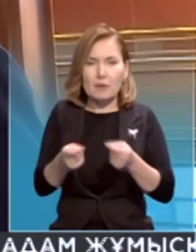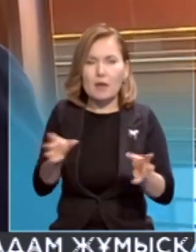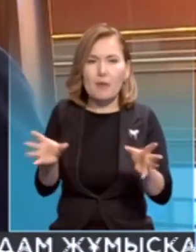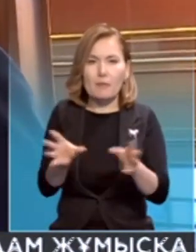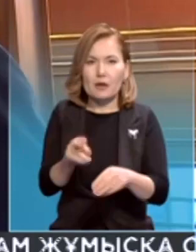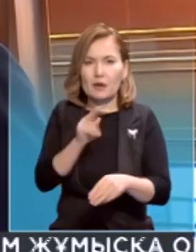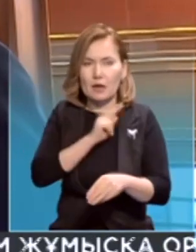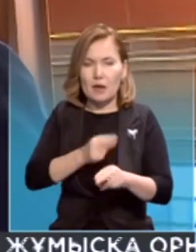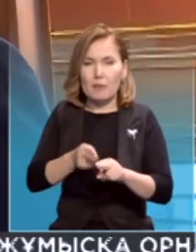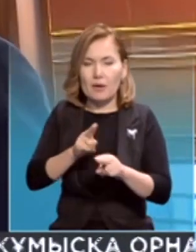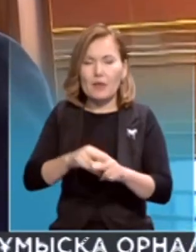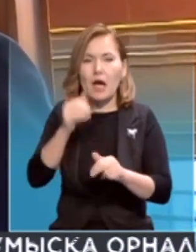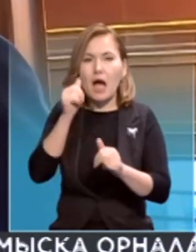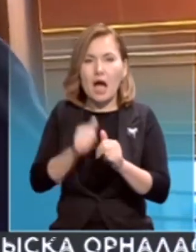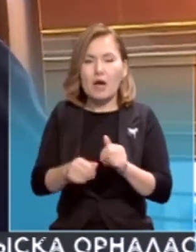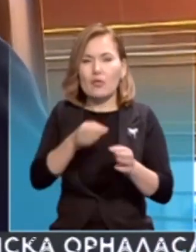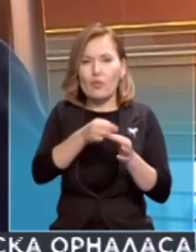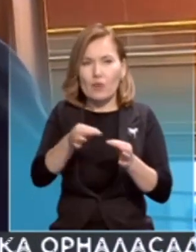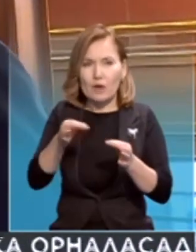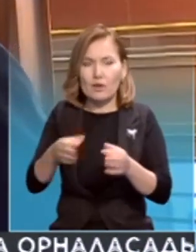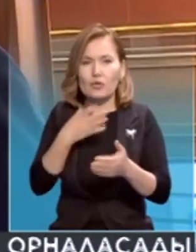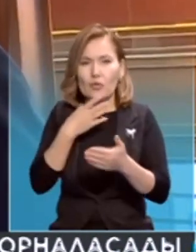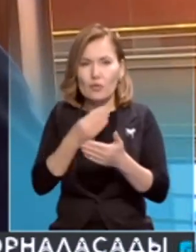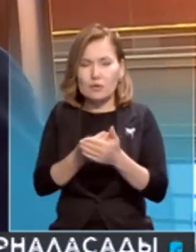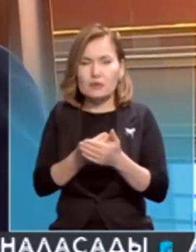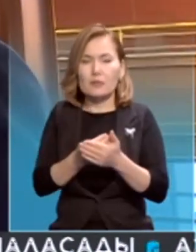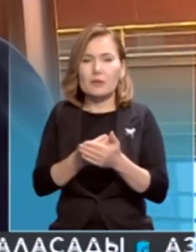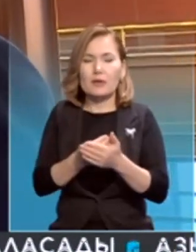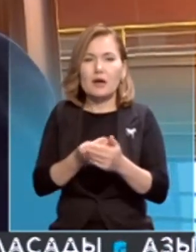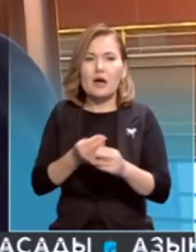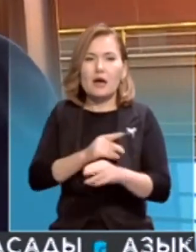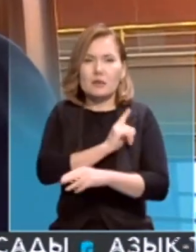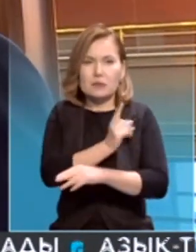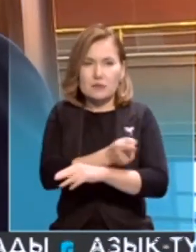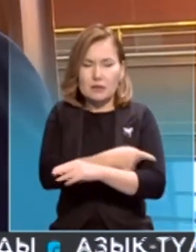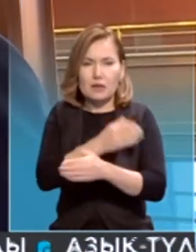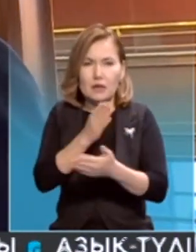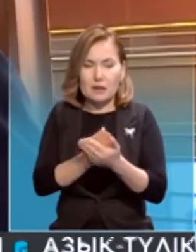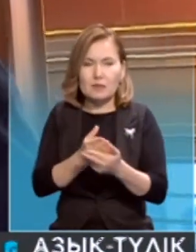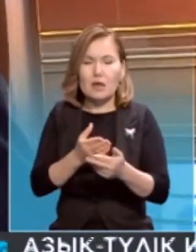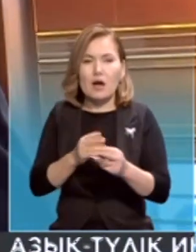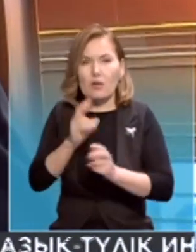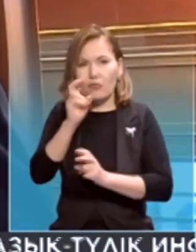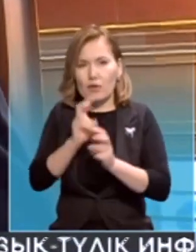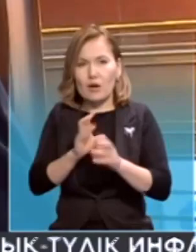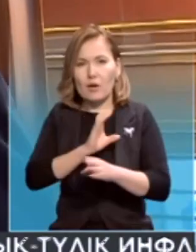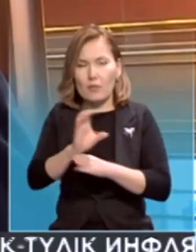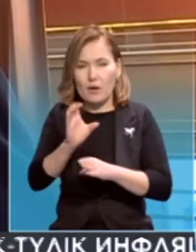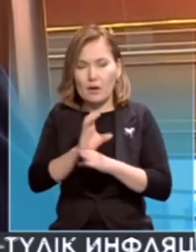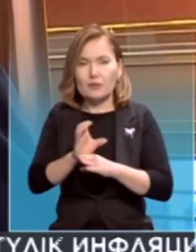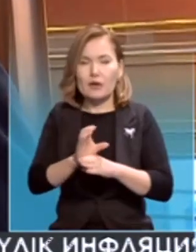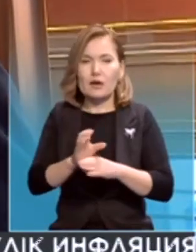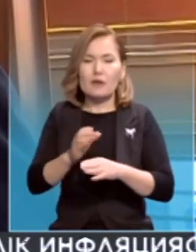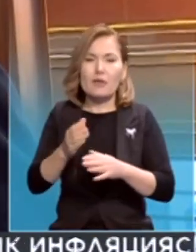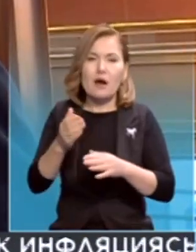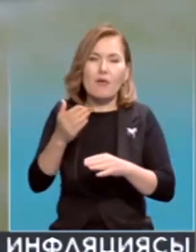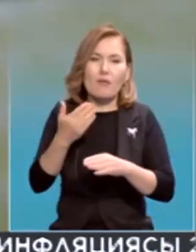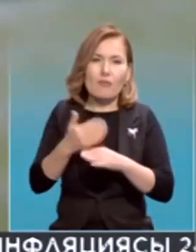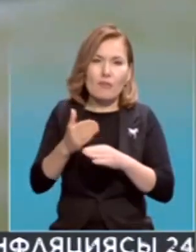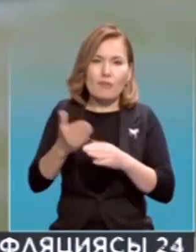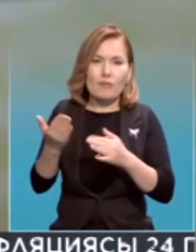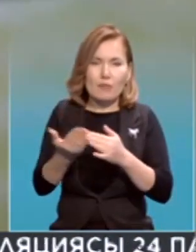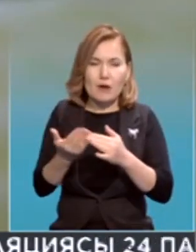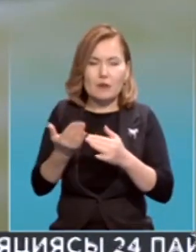сол егер әр өңірде өзінің тиісті әлеуеті бар, өзімізде өндіретін болсақ, сонда бағаларға біз төмендету немесе тұрақтандыру септігін тигізе